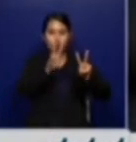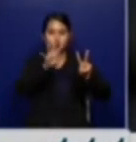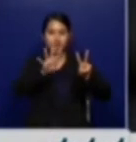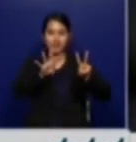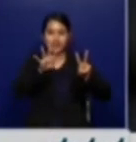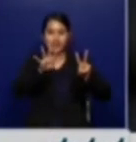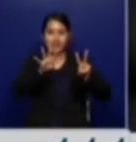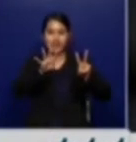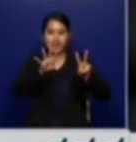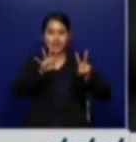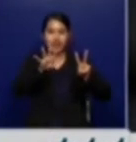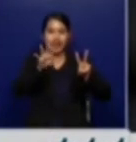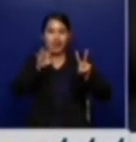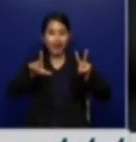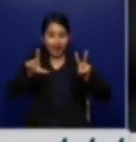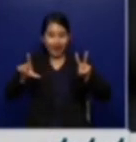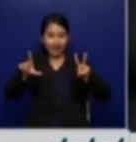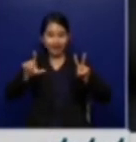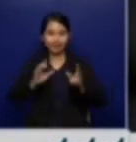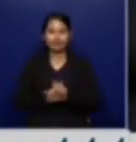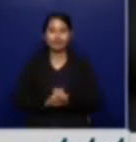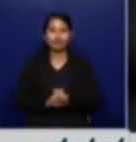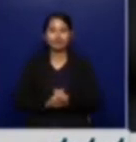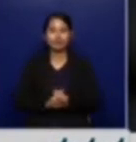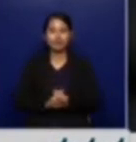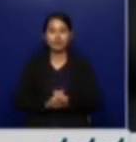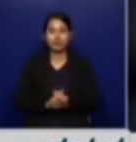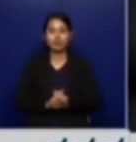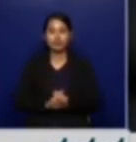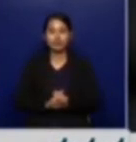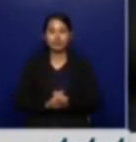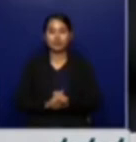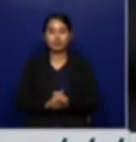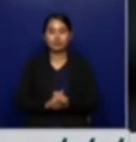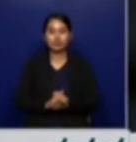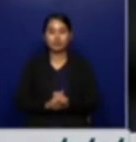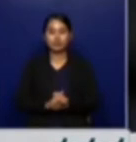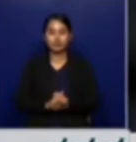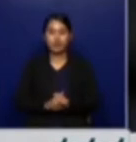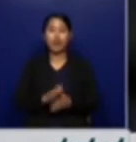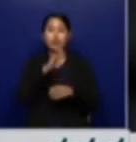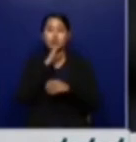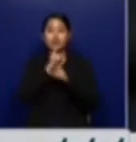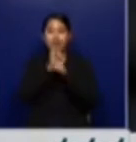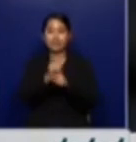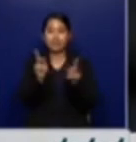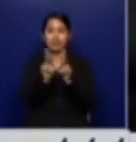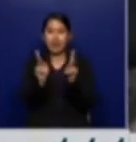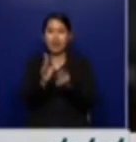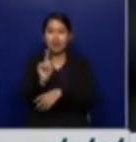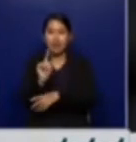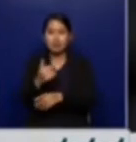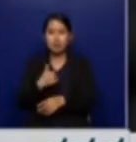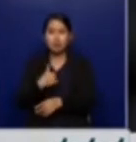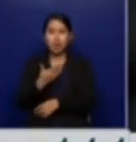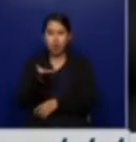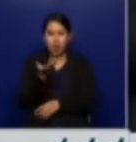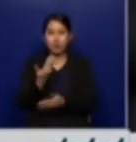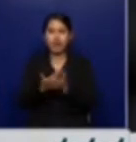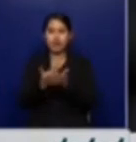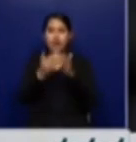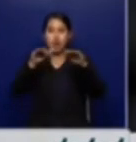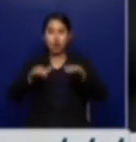านแต่ถ้าคิดยอดใหม่ตามของกรรมาธิการเนี่ยจะเหลือ 2.62 ล้านล้านความหมายก็คือผมขออนุญาตปรับลด